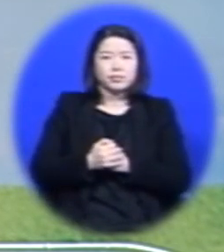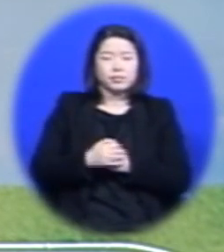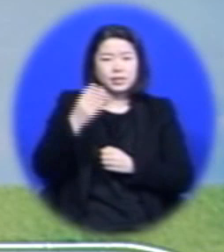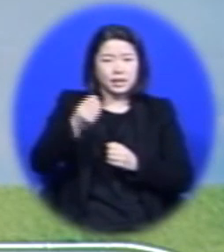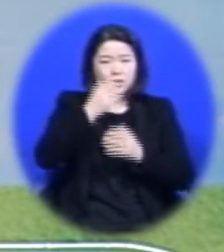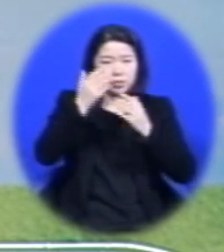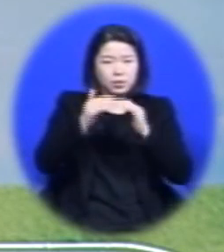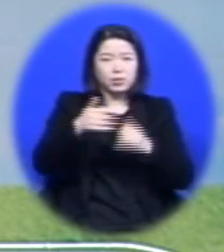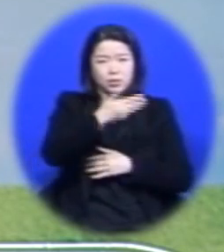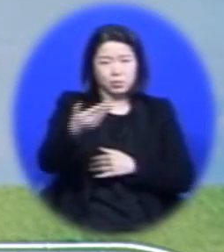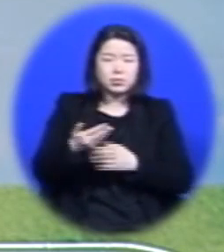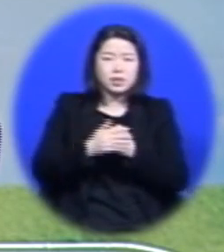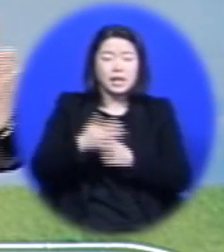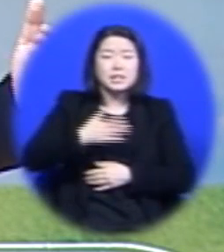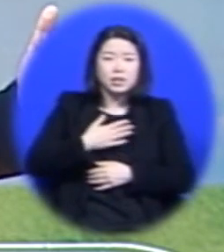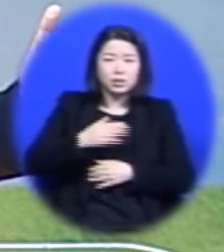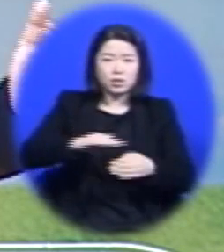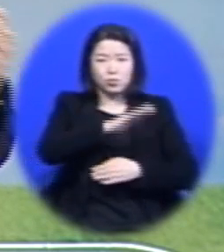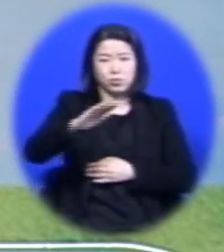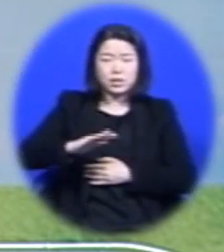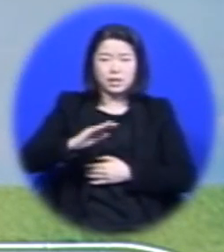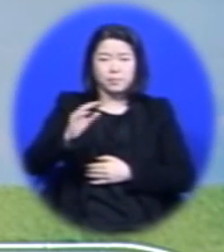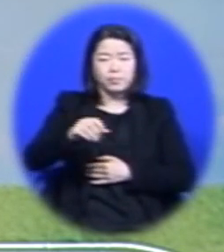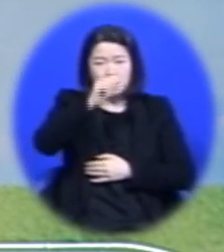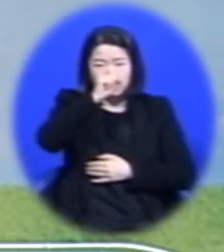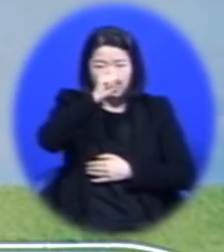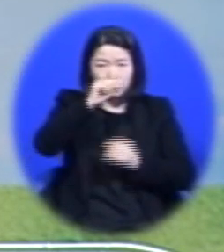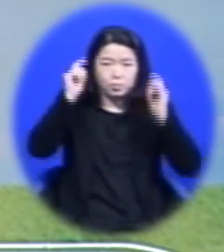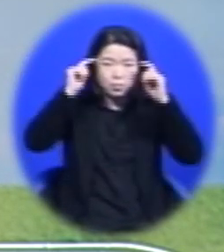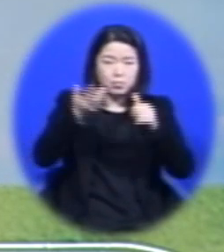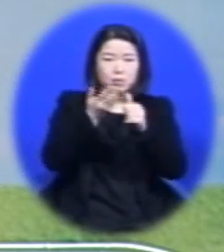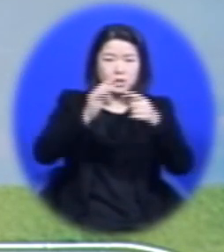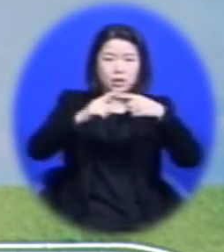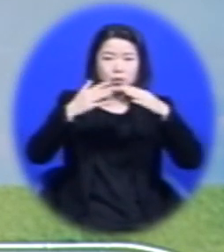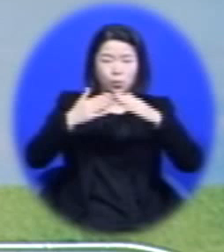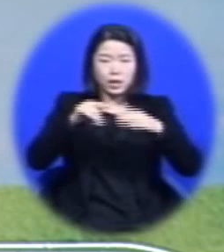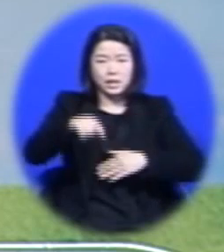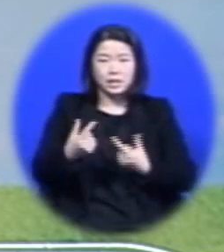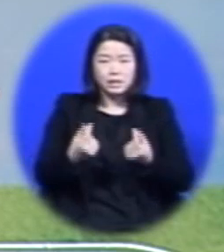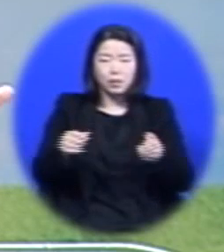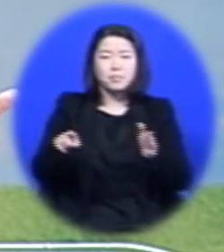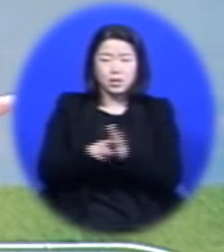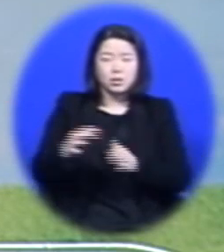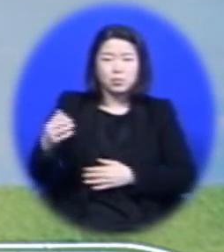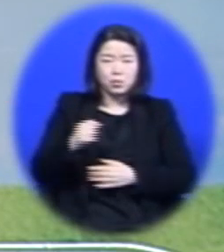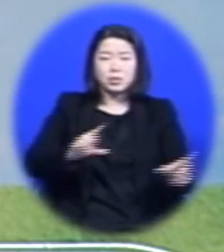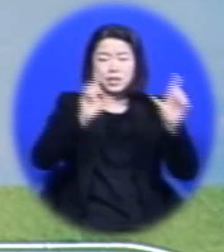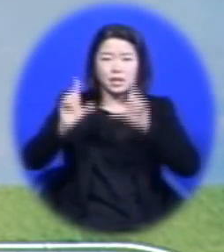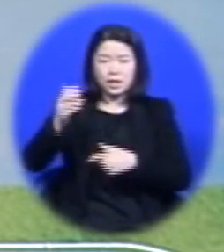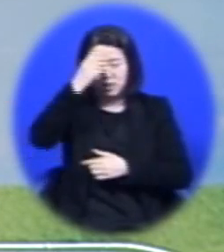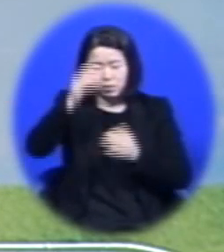성도 여러분 저는 우리 선한목자 교회 가 이런 믿음으로 사는 성도들의 공동체